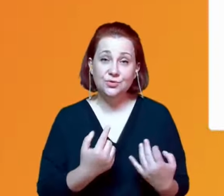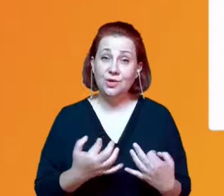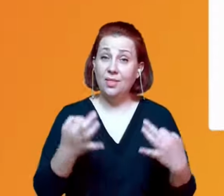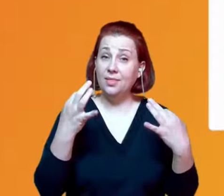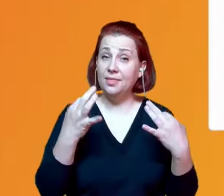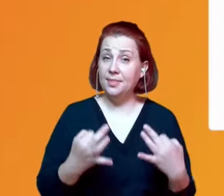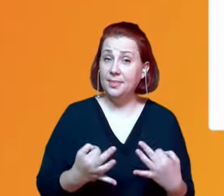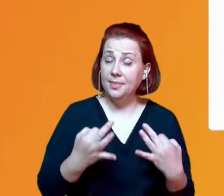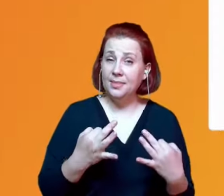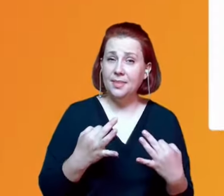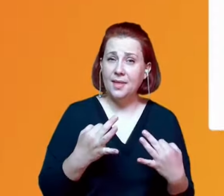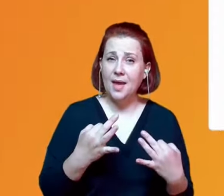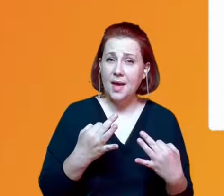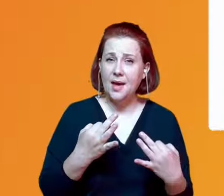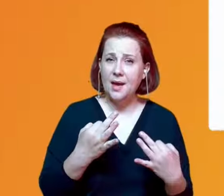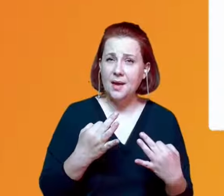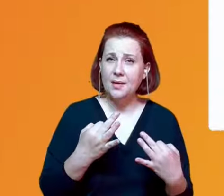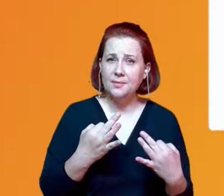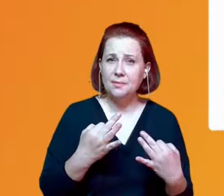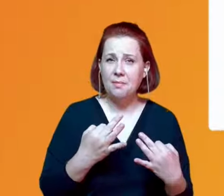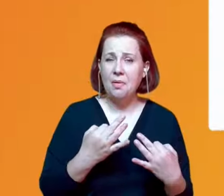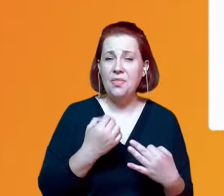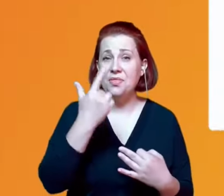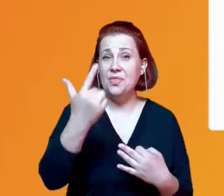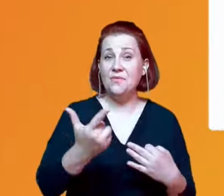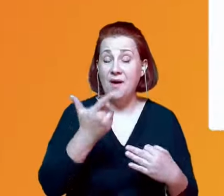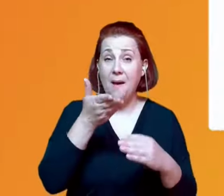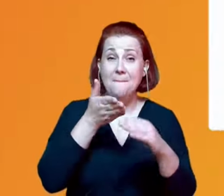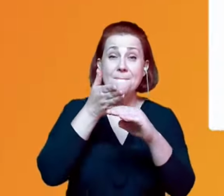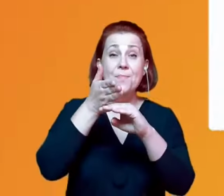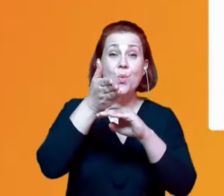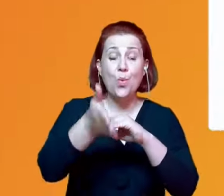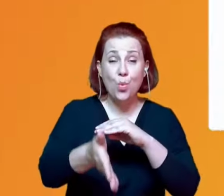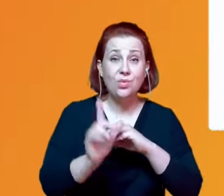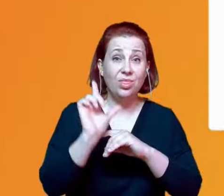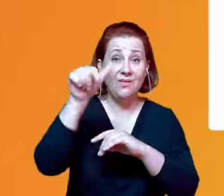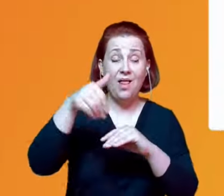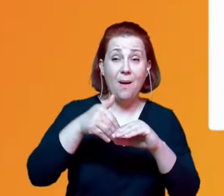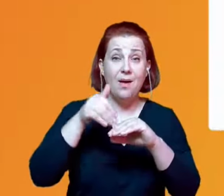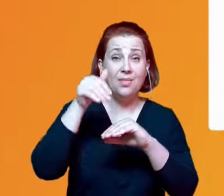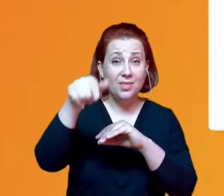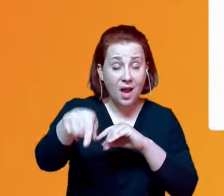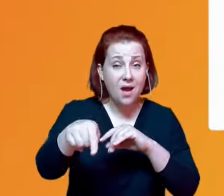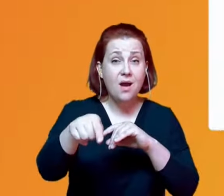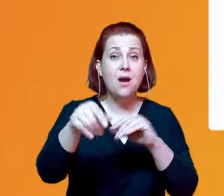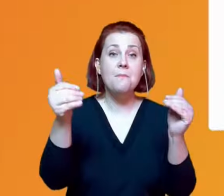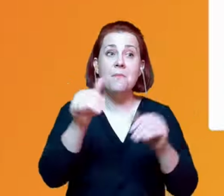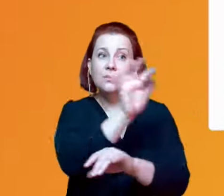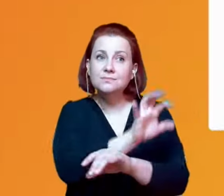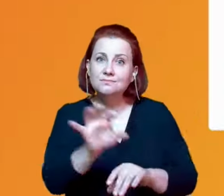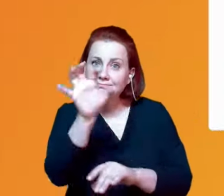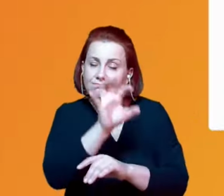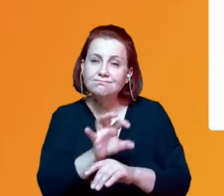ponad dwa lata później możemy powiedzieć, że obserwujemy